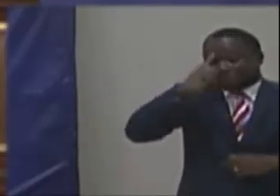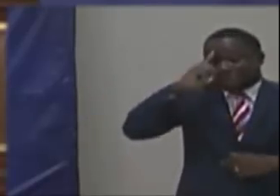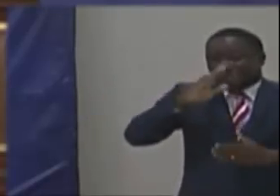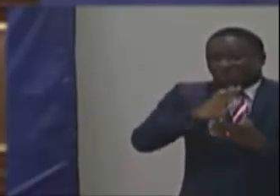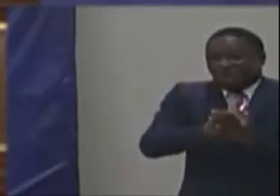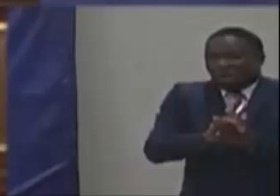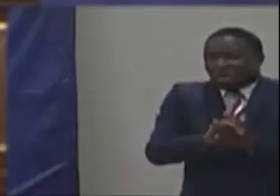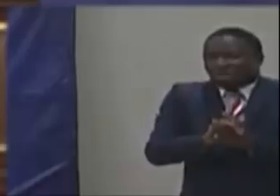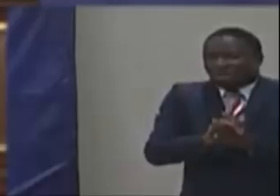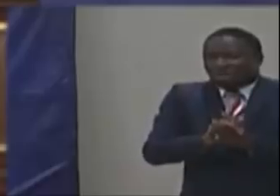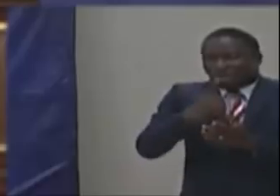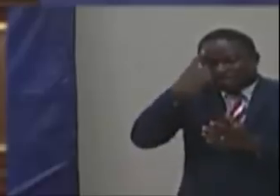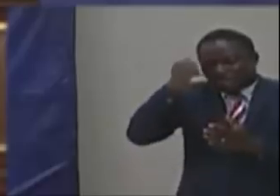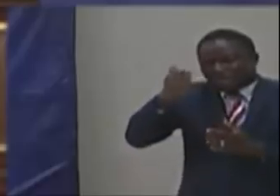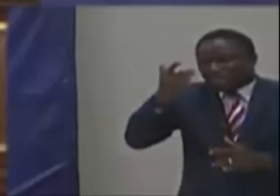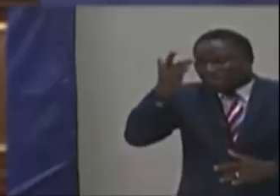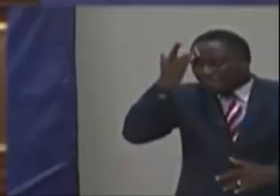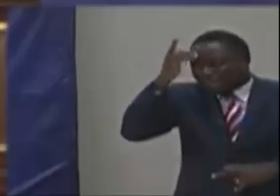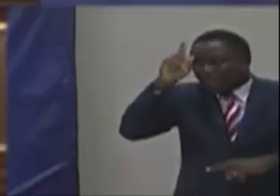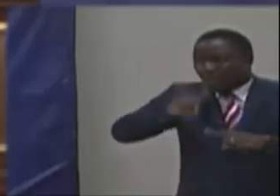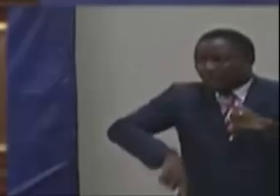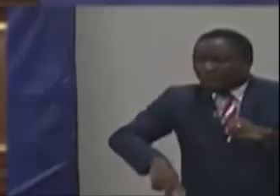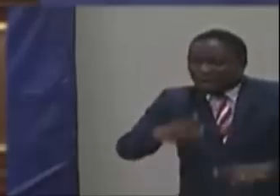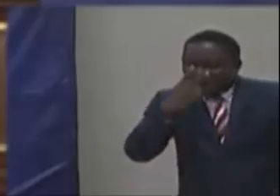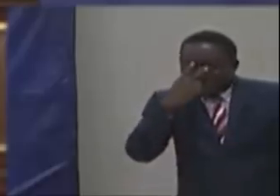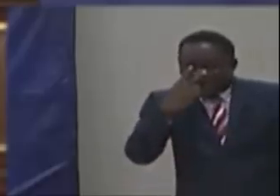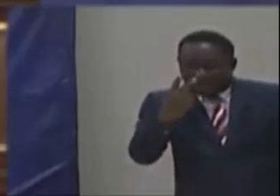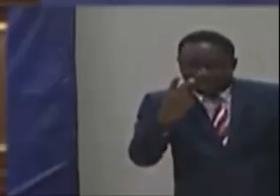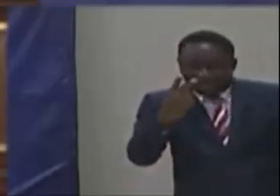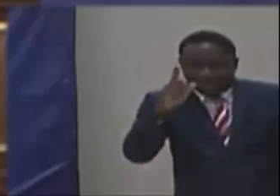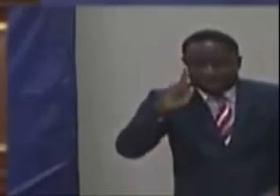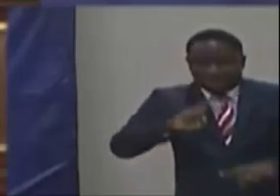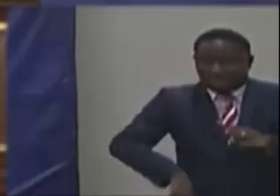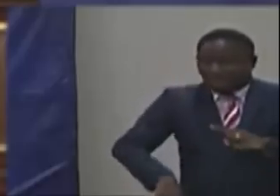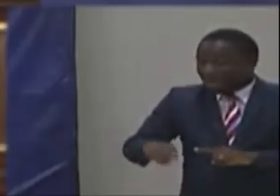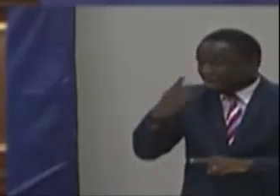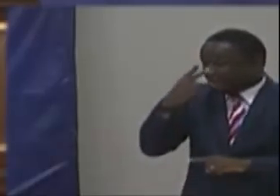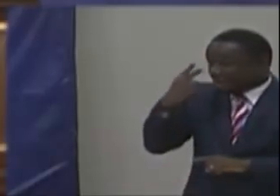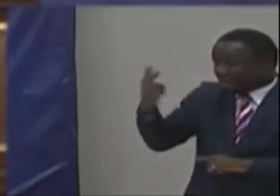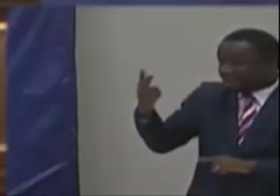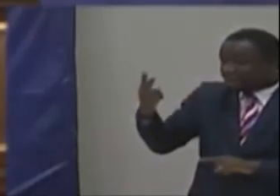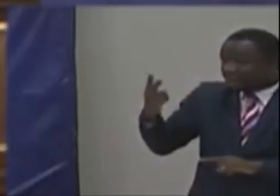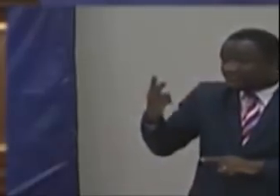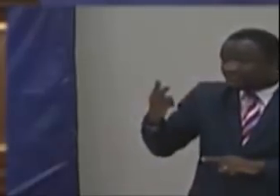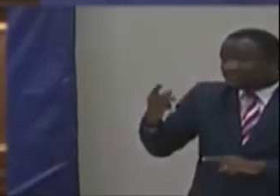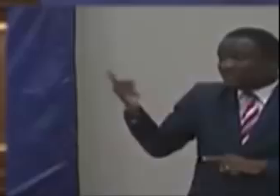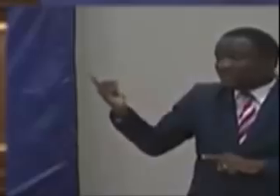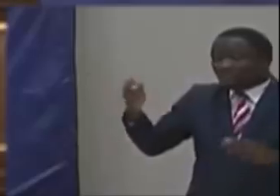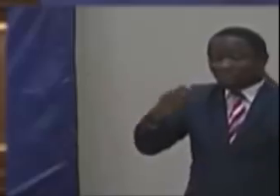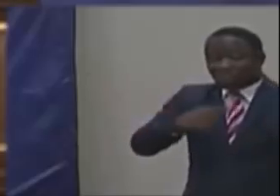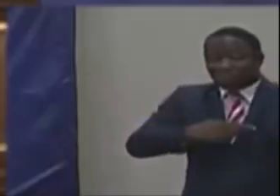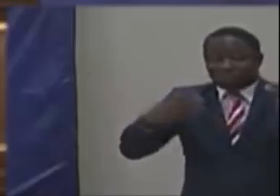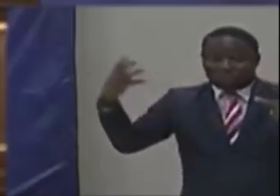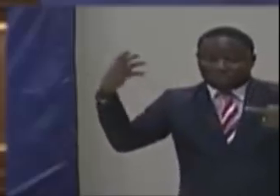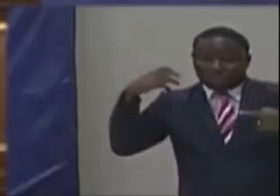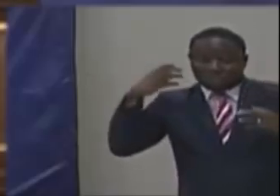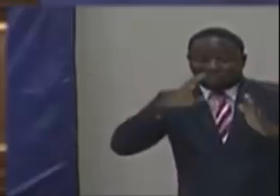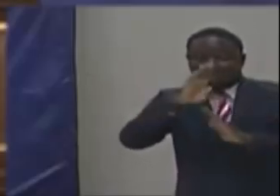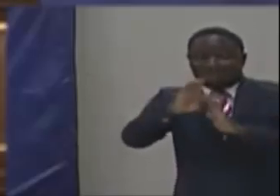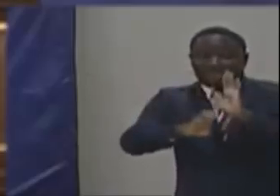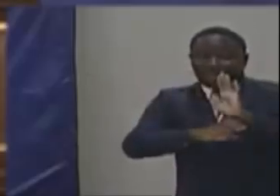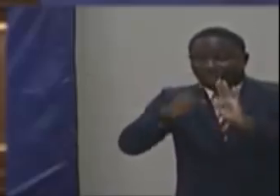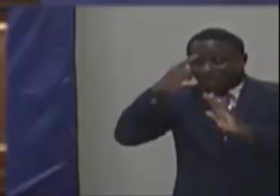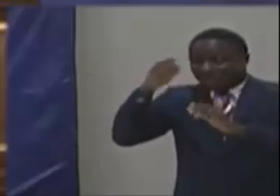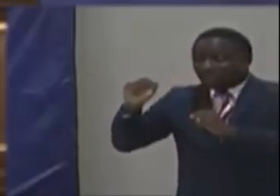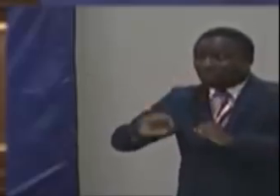donne. Parce que la maladie est invisible. Nous ne voyons pas, de voir PAM comme chef de l'État, c'est